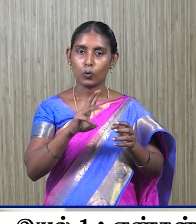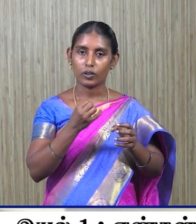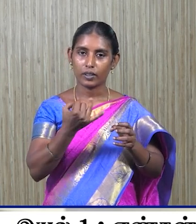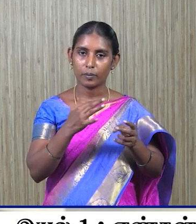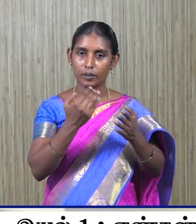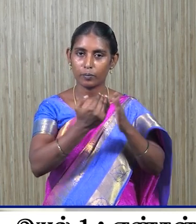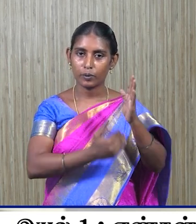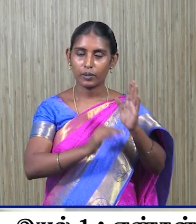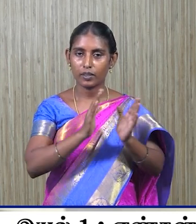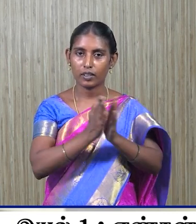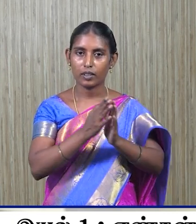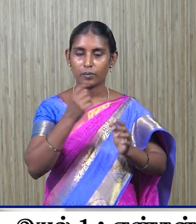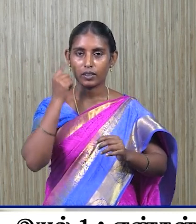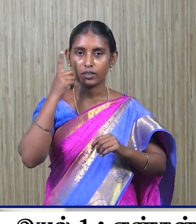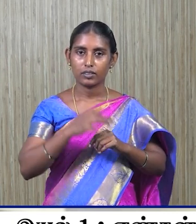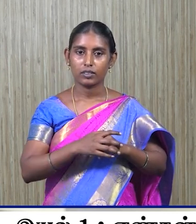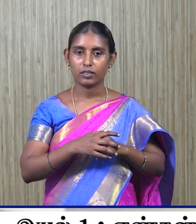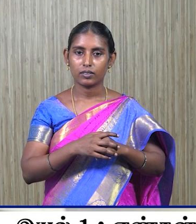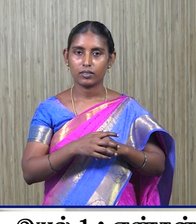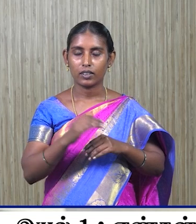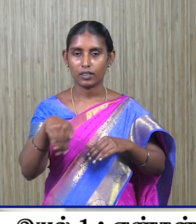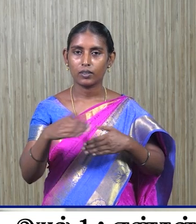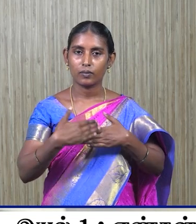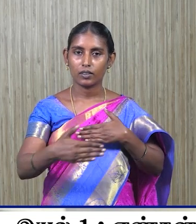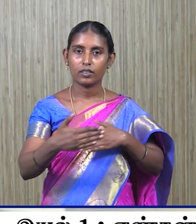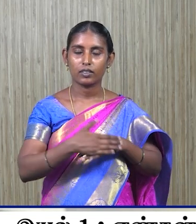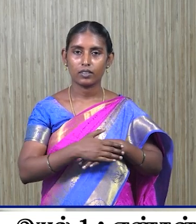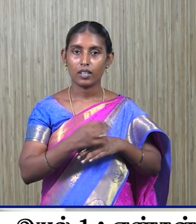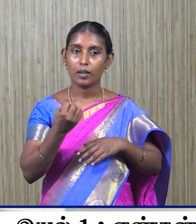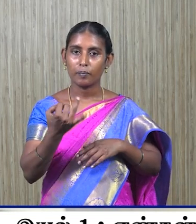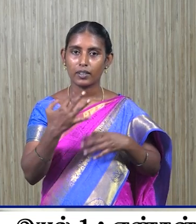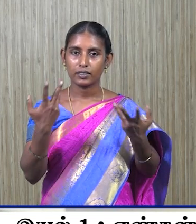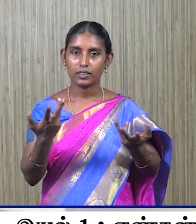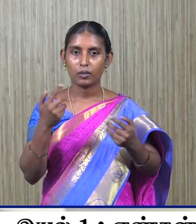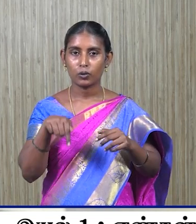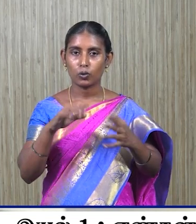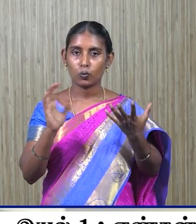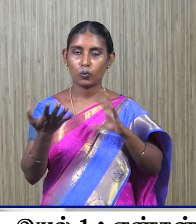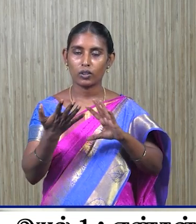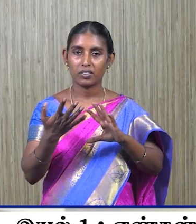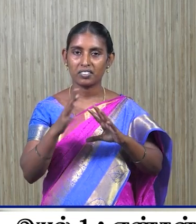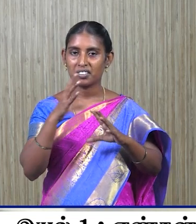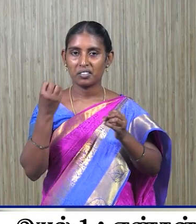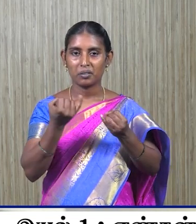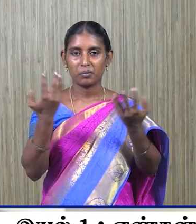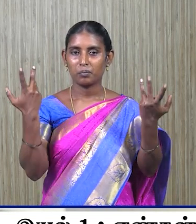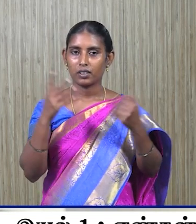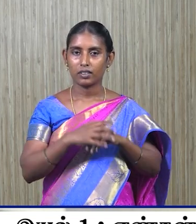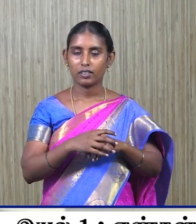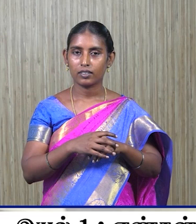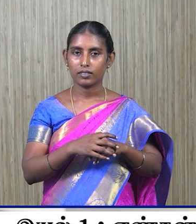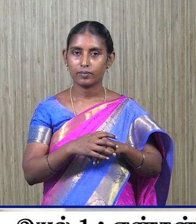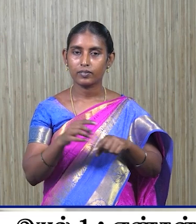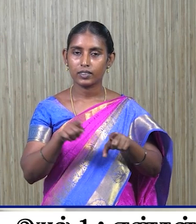யாவை என்பது பற்றி நாம் தெரிந்து கொண்டோம். இனி வரும் காலங்களில் கணிதம் இல்லாமல் இந்த உலகில் எதுவுமே இயங்க முடியாது என்றுதான் கூற